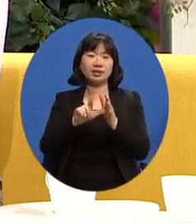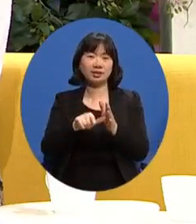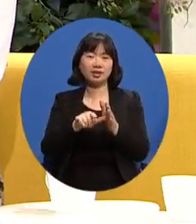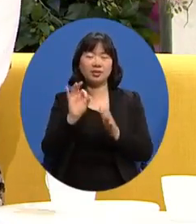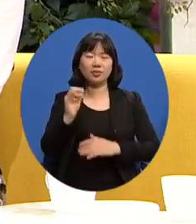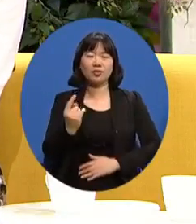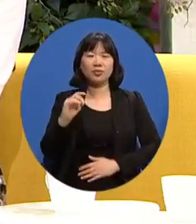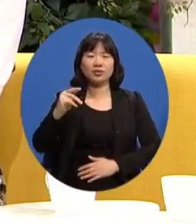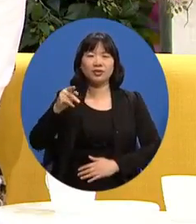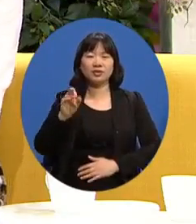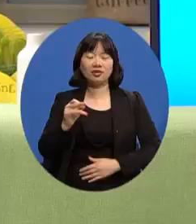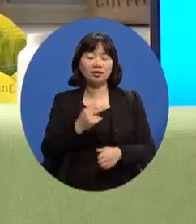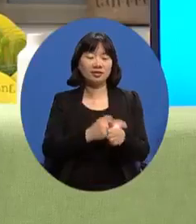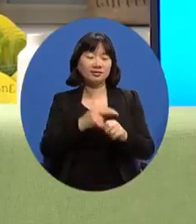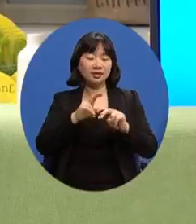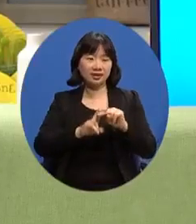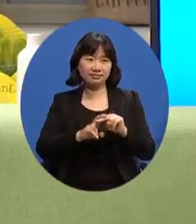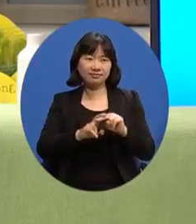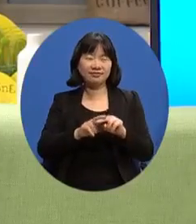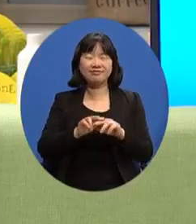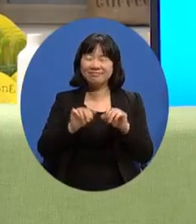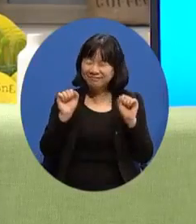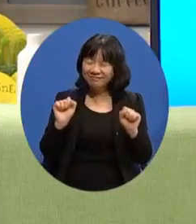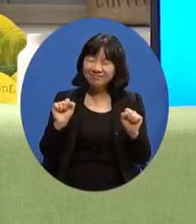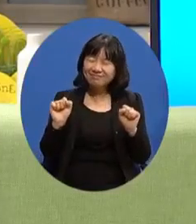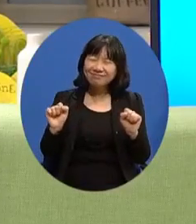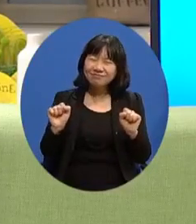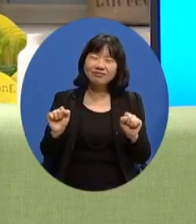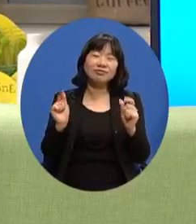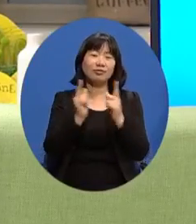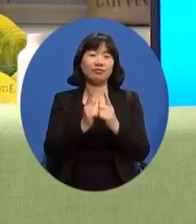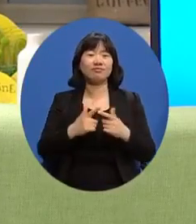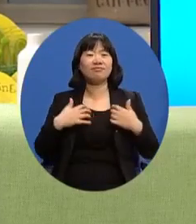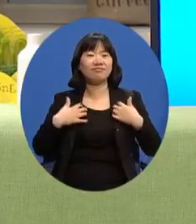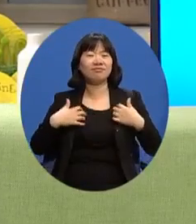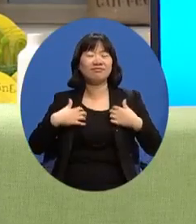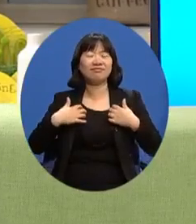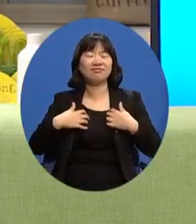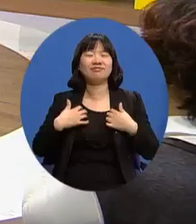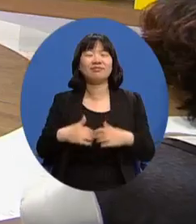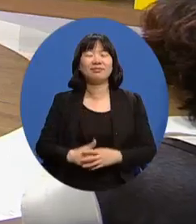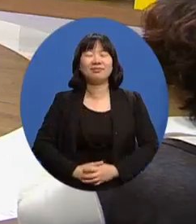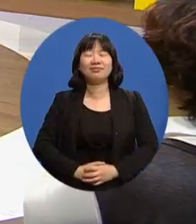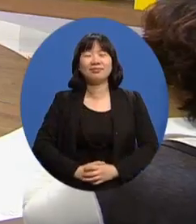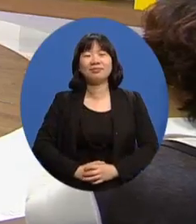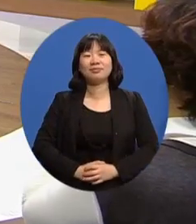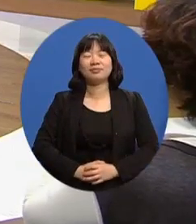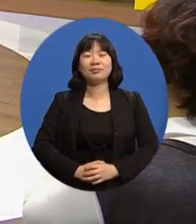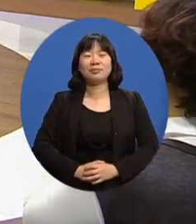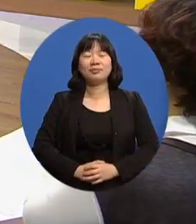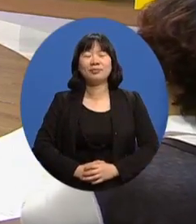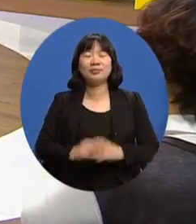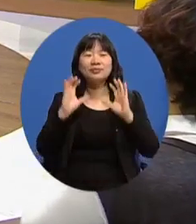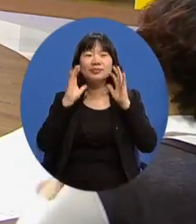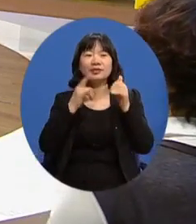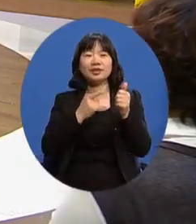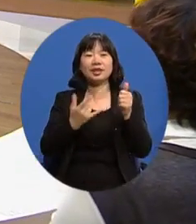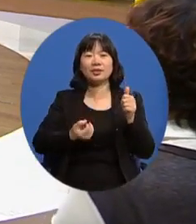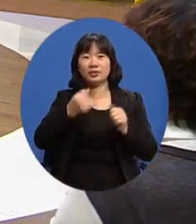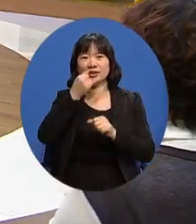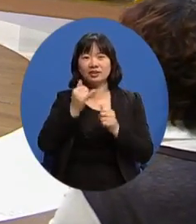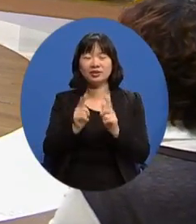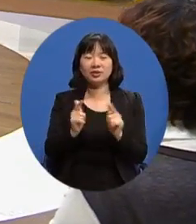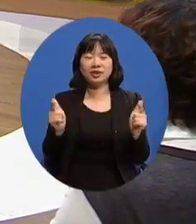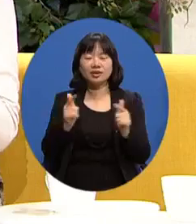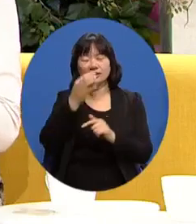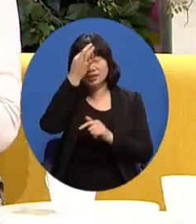선생님 자리해 주셨습니다. 안녕하세요. 안녕하세요. 반갑습니다. 네. 아직 아이들이 가지고 있는 여러 가지